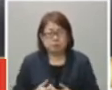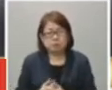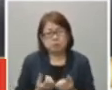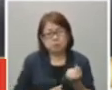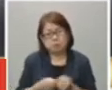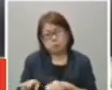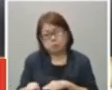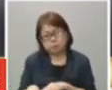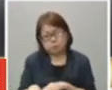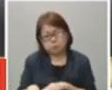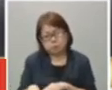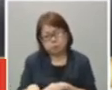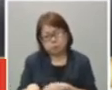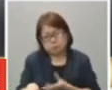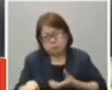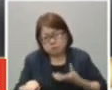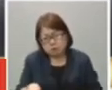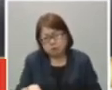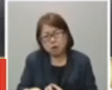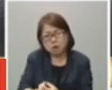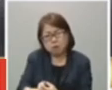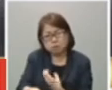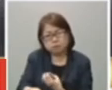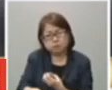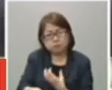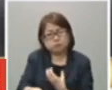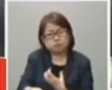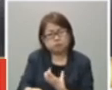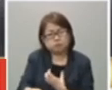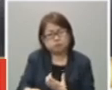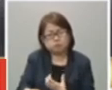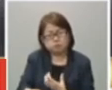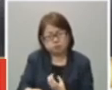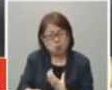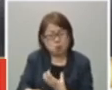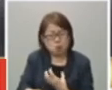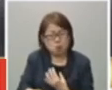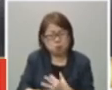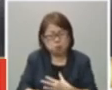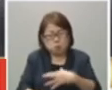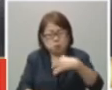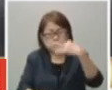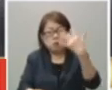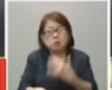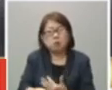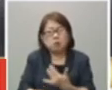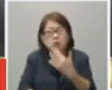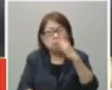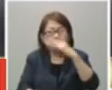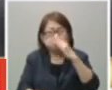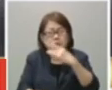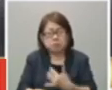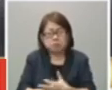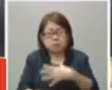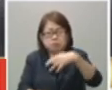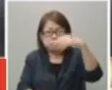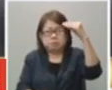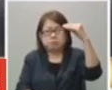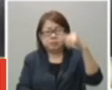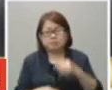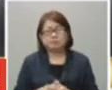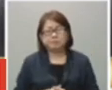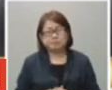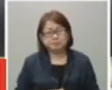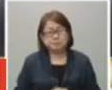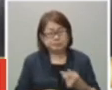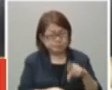กันวินาศสันตโรเผาผลาญน้ำมันสร้างไอเสียมากขึ้นเหลือขนาดนับทีเดียวท่านประธ